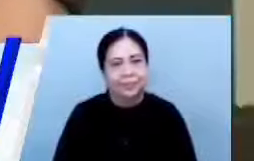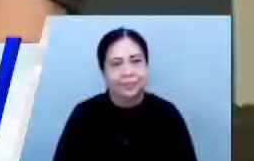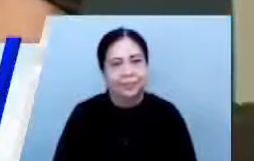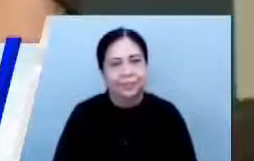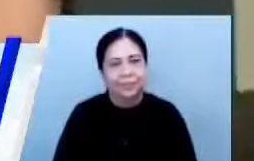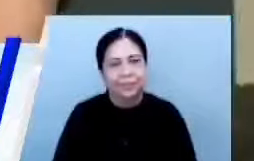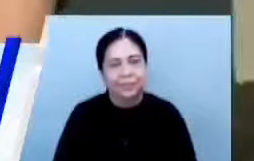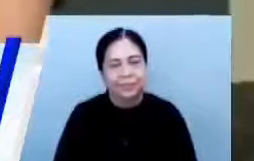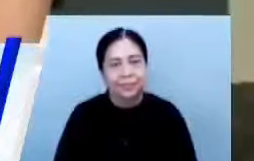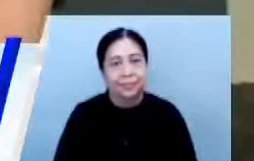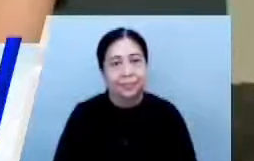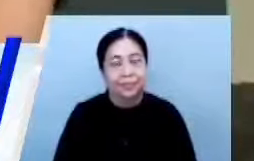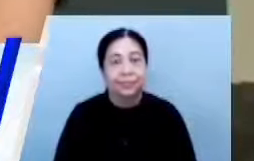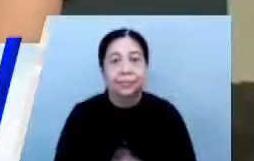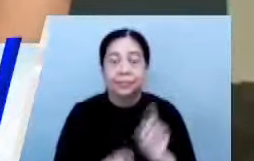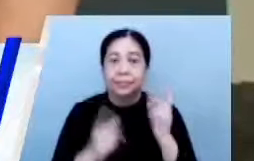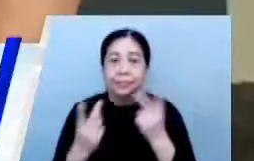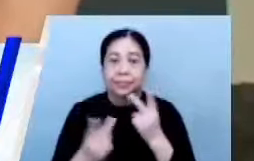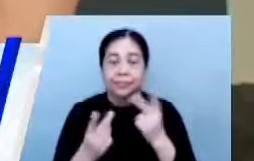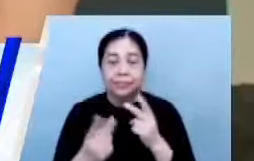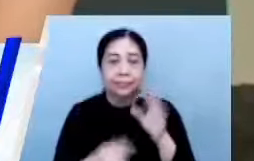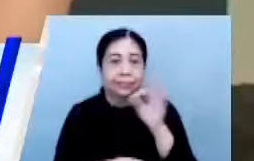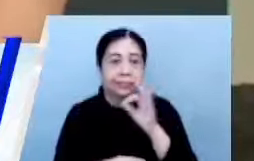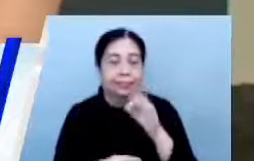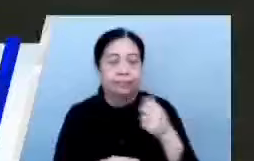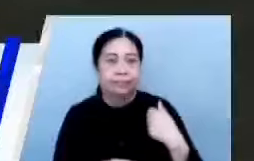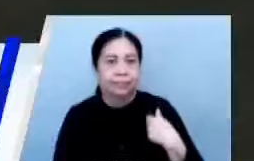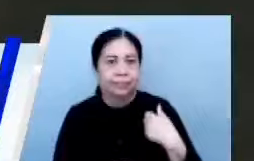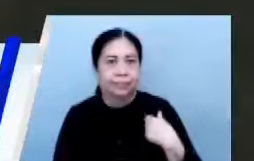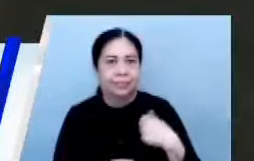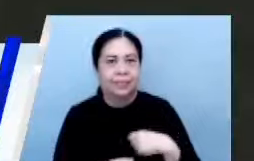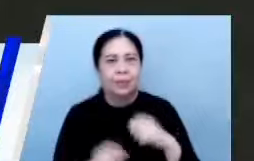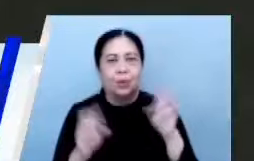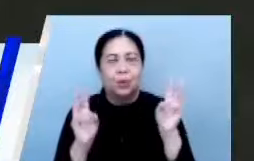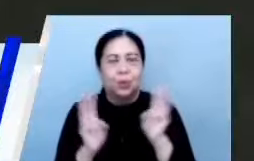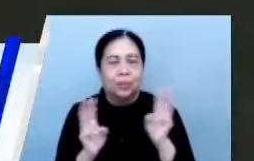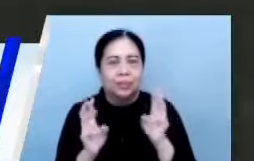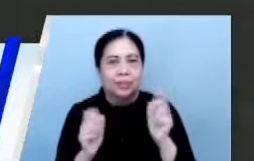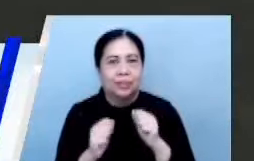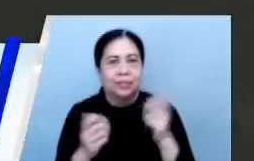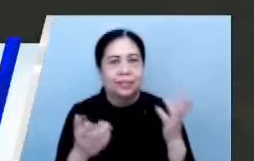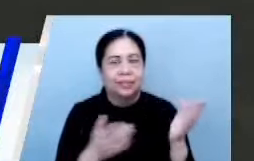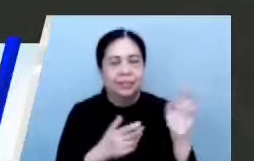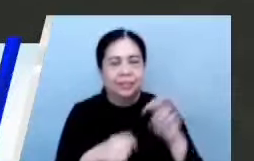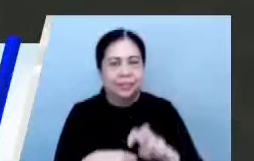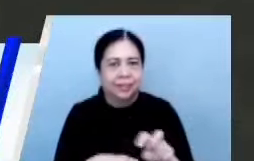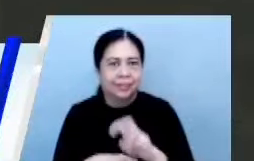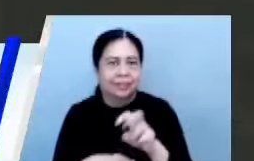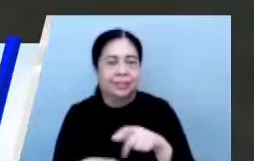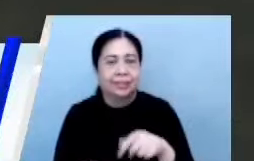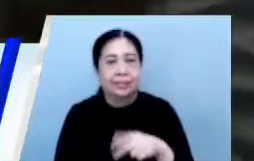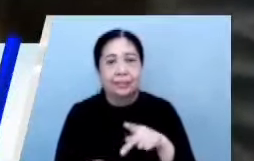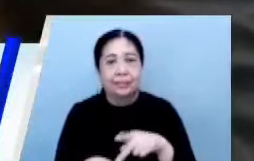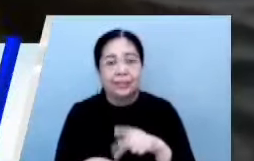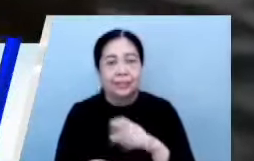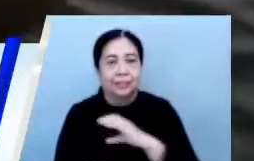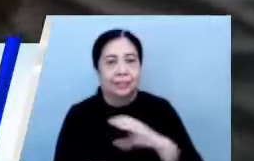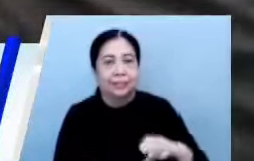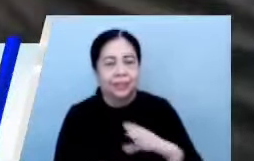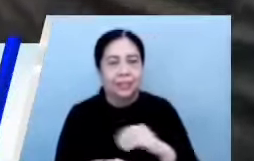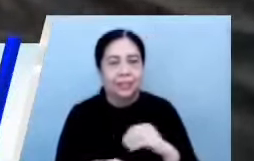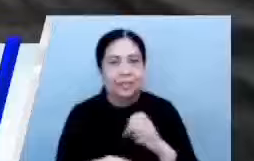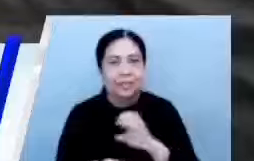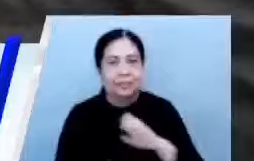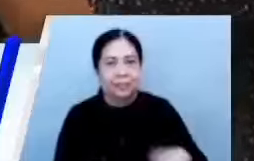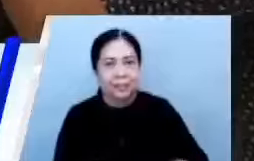Ang pagbisita ng Phil-Canadians ay ang Winter Escapade Tour na inorganize ng Philippine Consulate and Embassies in Canada, Department